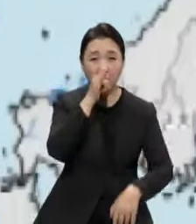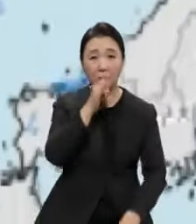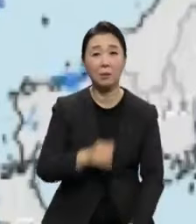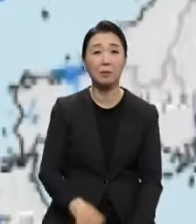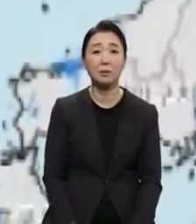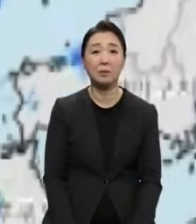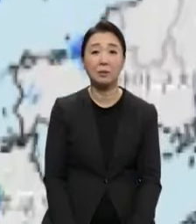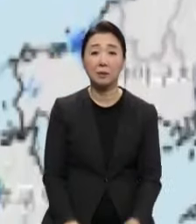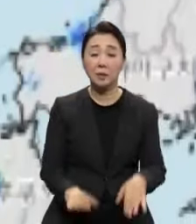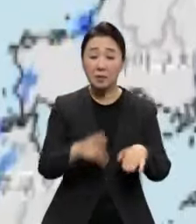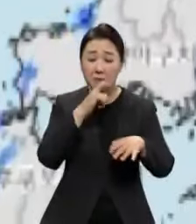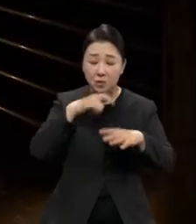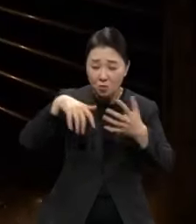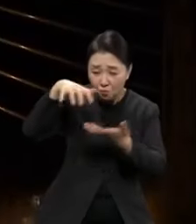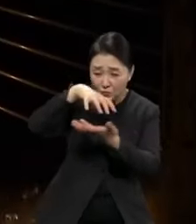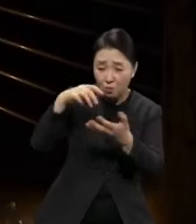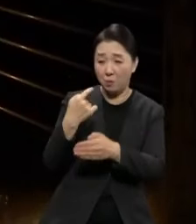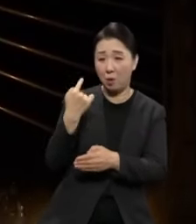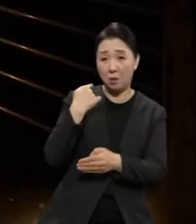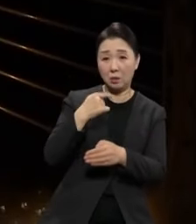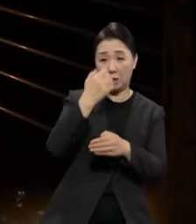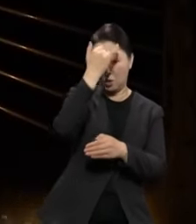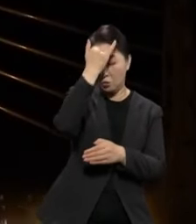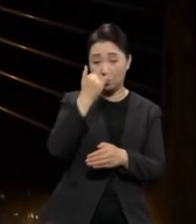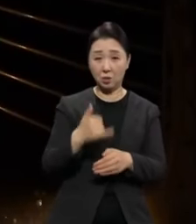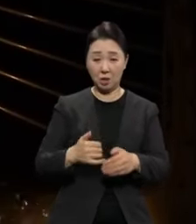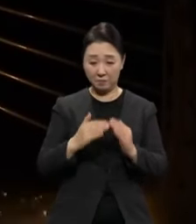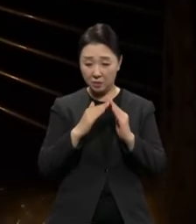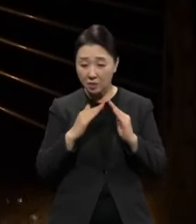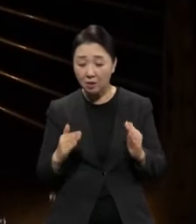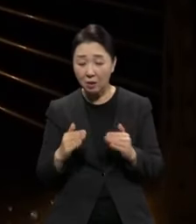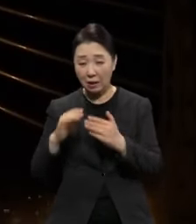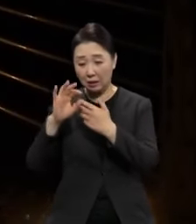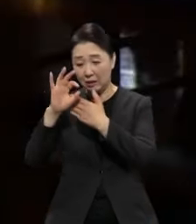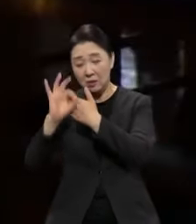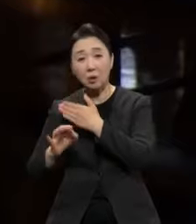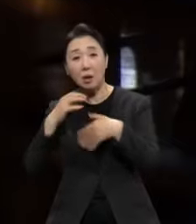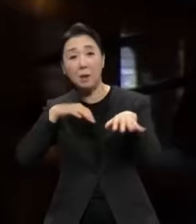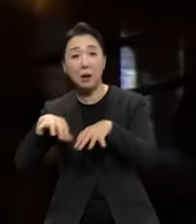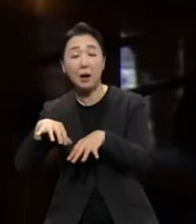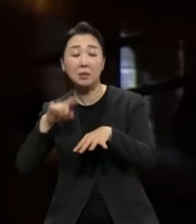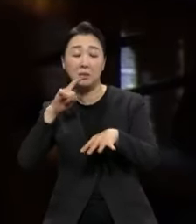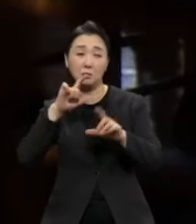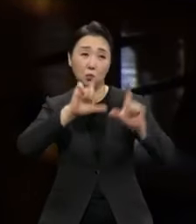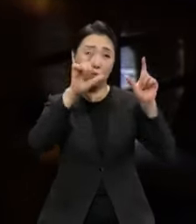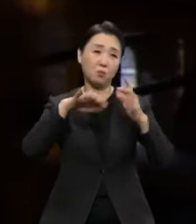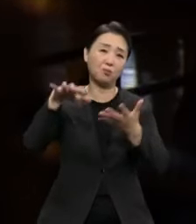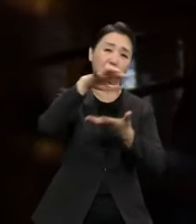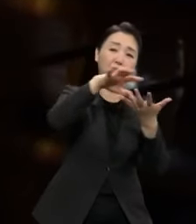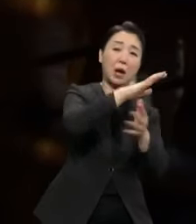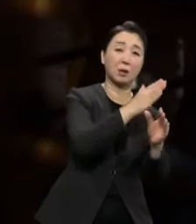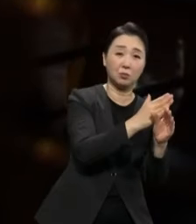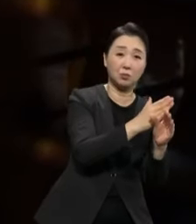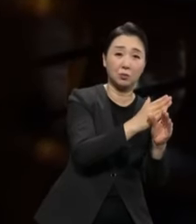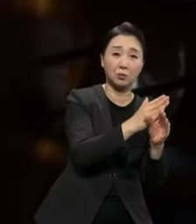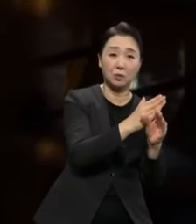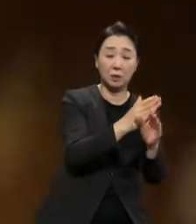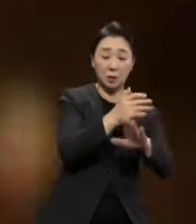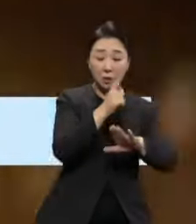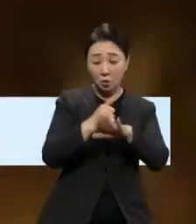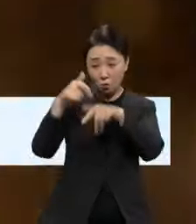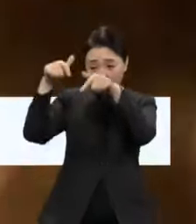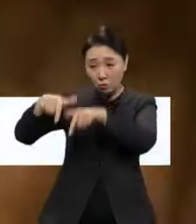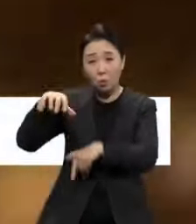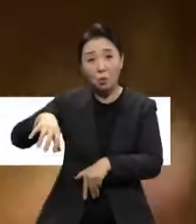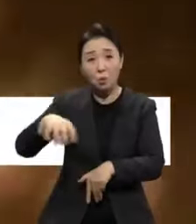있습니다이 비구름대는 어제 충남과 전라 서안 지역에 있었는데 동쪽으로 이동하고 있는 겁니다 때문에 서쪽